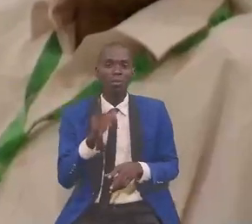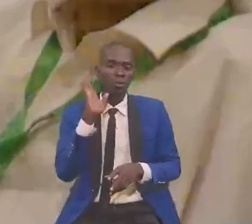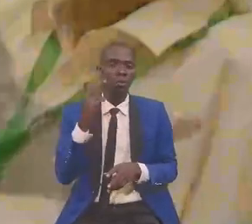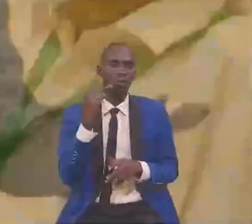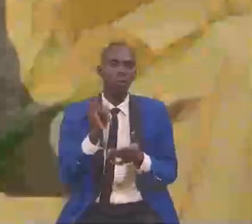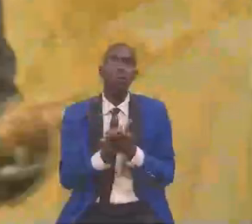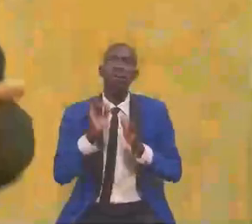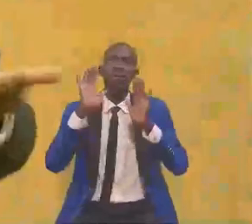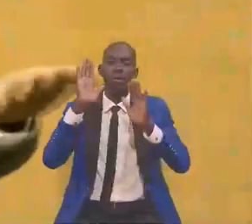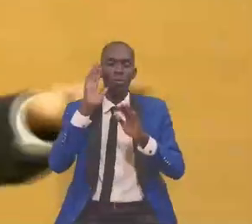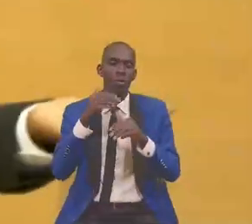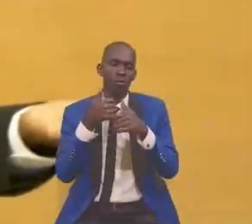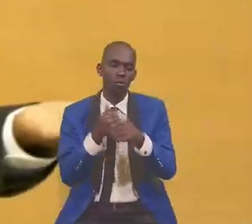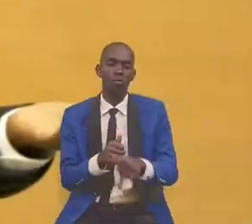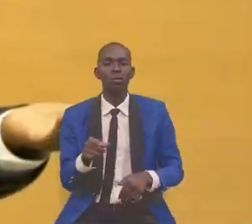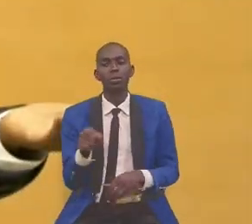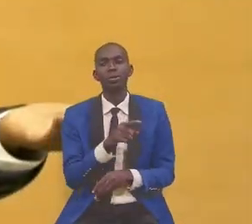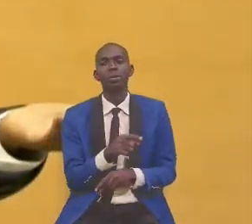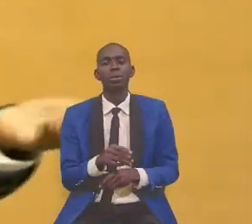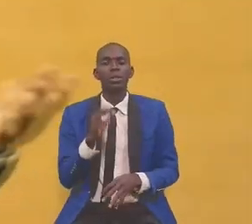trouvent les malades,